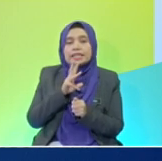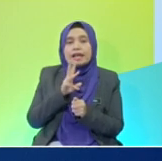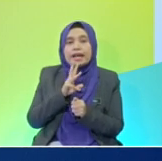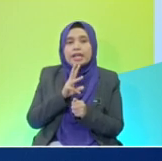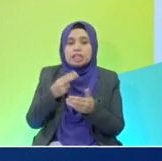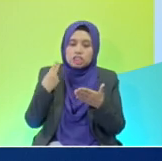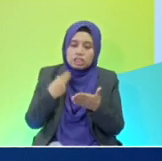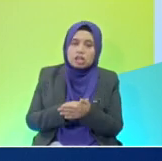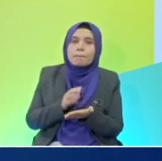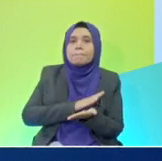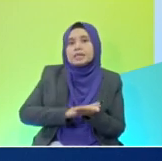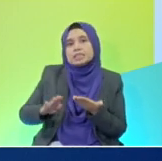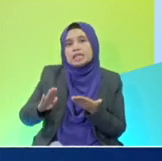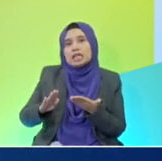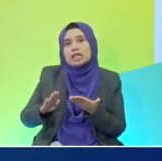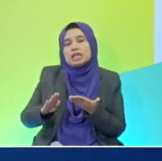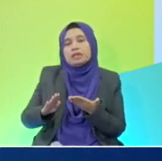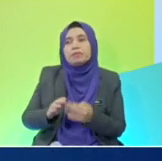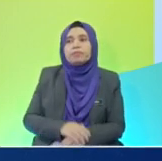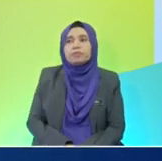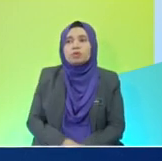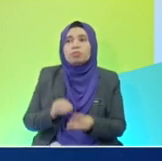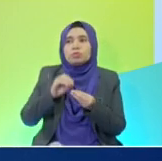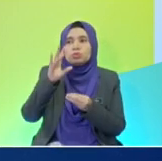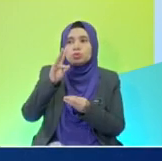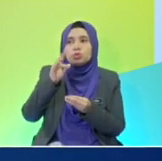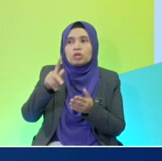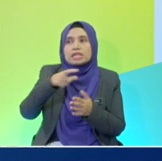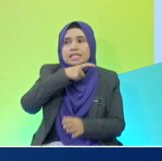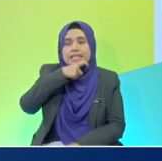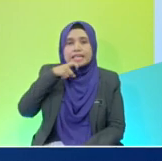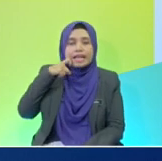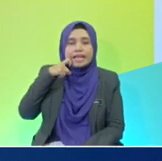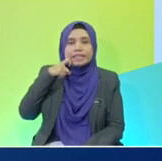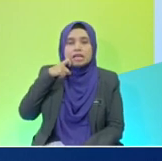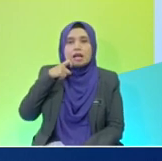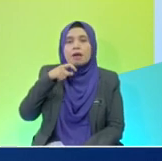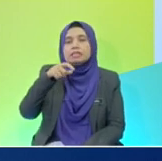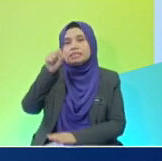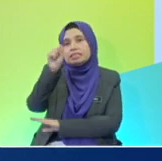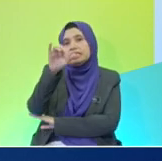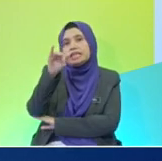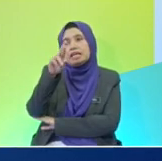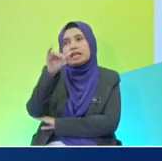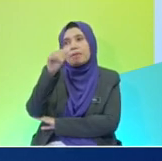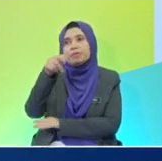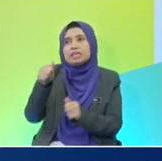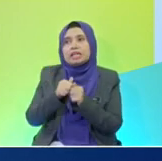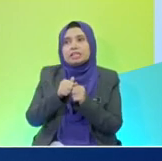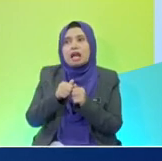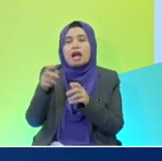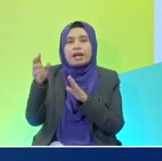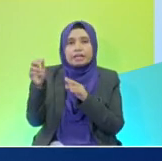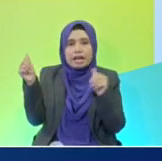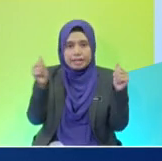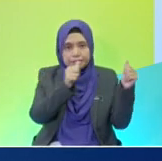yang keenam meluruskan sirip dan yang ketujuh mengeringkan sirip menggunakan penghembus angin